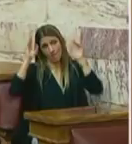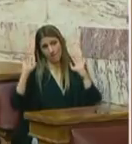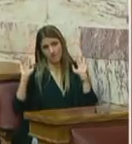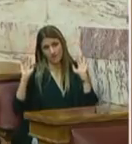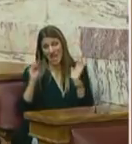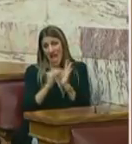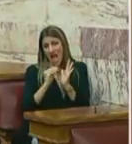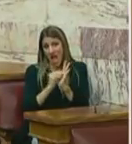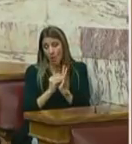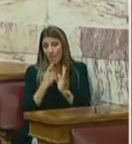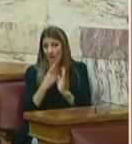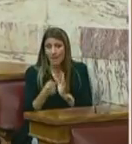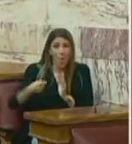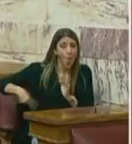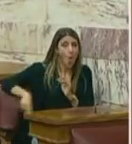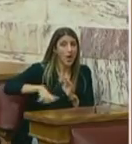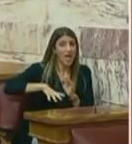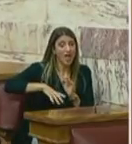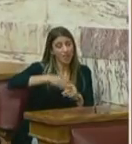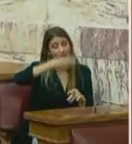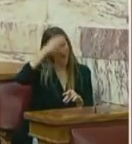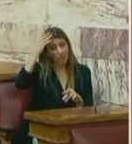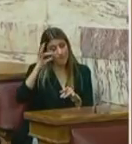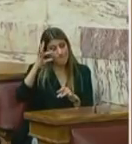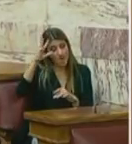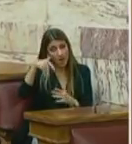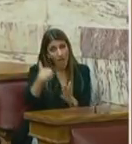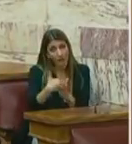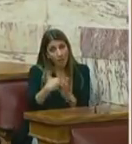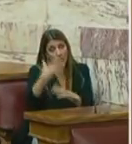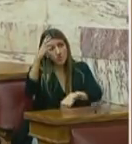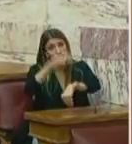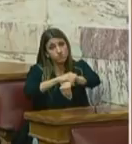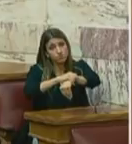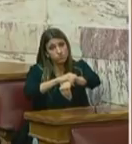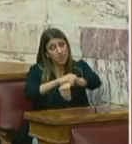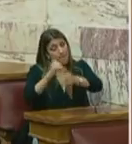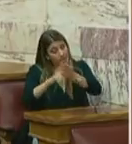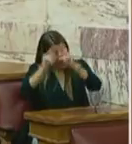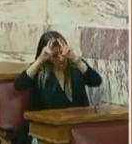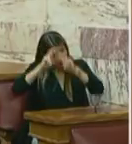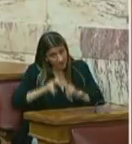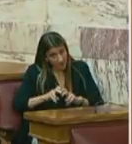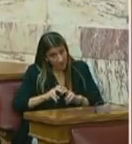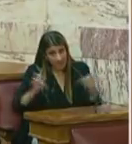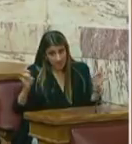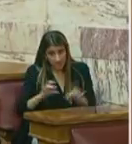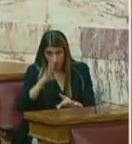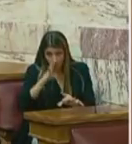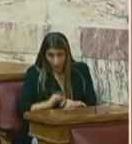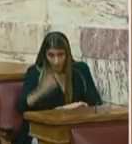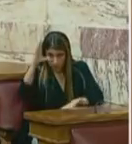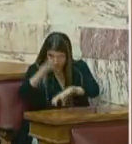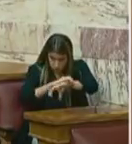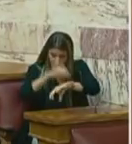της αθότητας δεν είναι απλά σεβαστό, είναι ιερό. Και ασφαλώς δεν προσβάλλεται σε καμία περίπτωση από